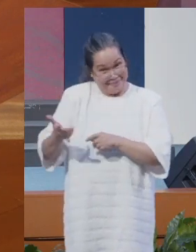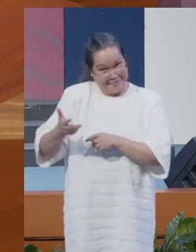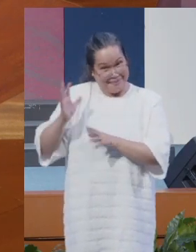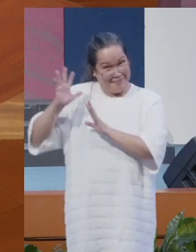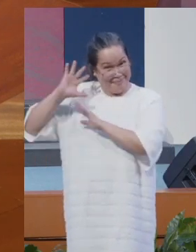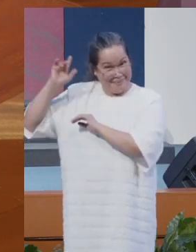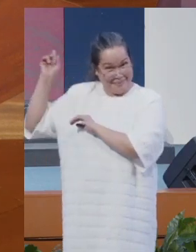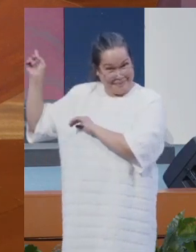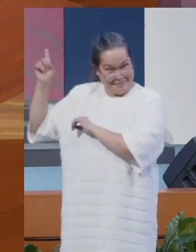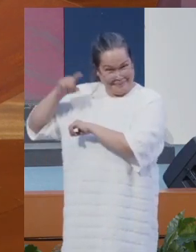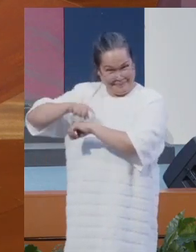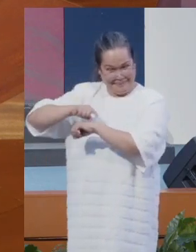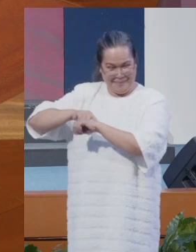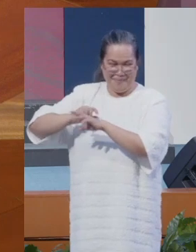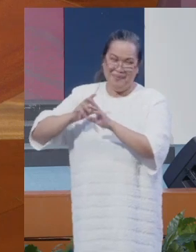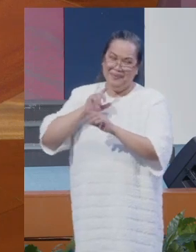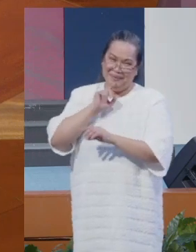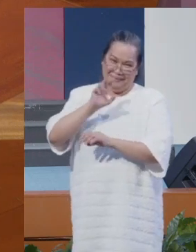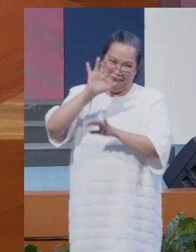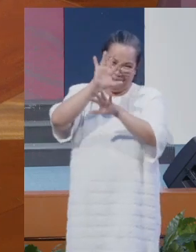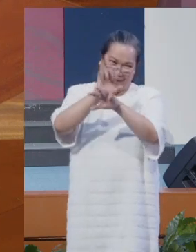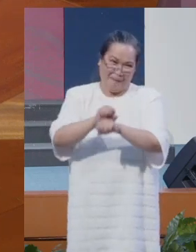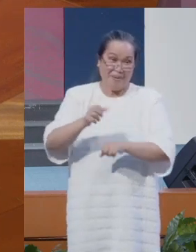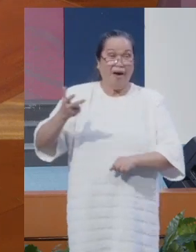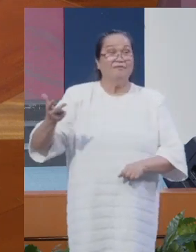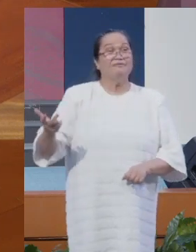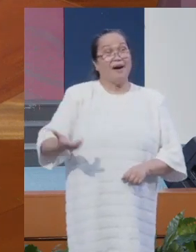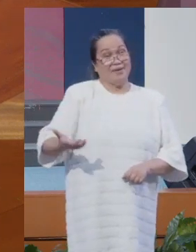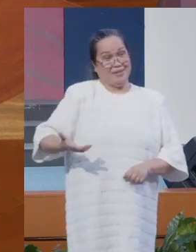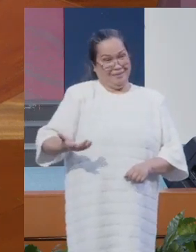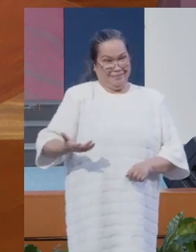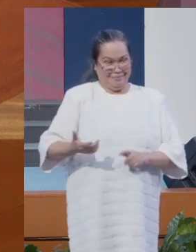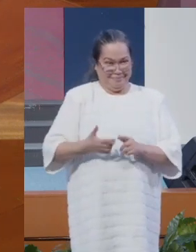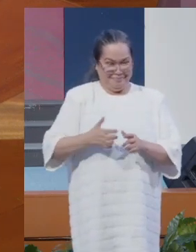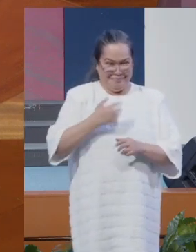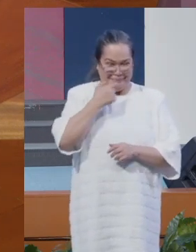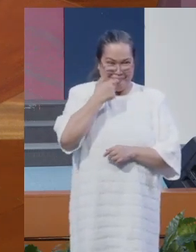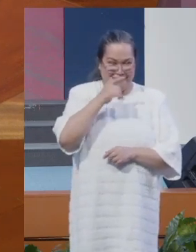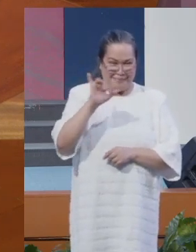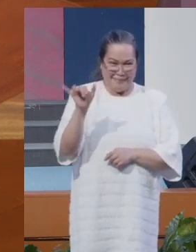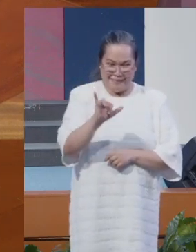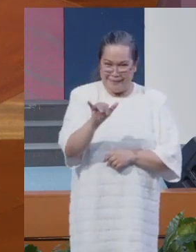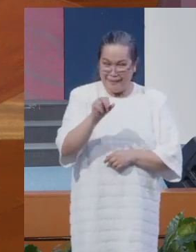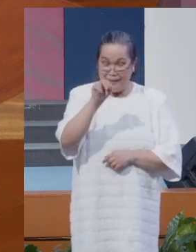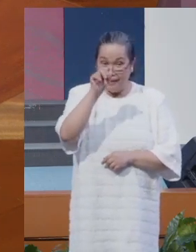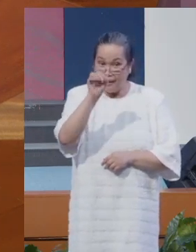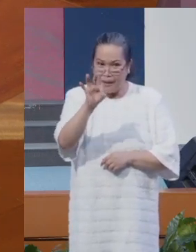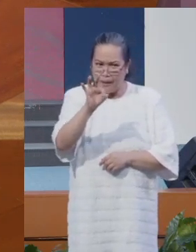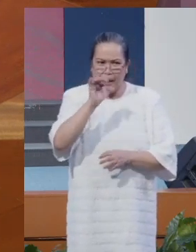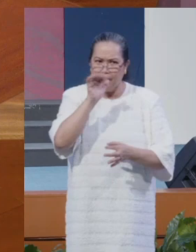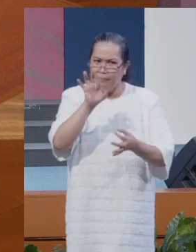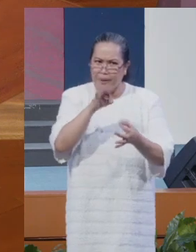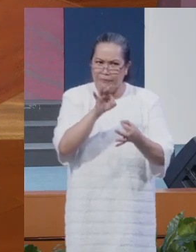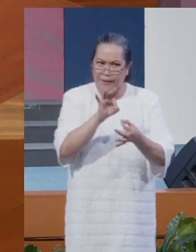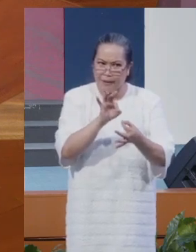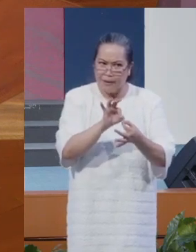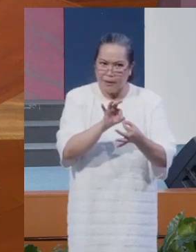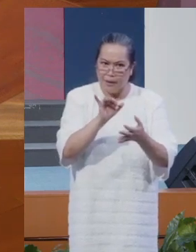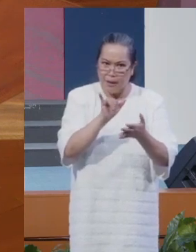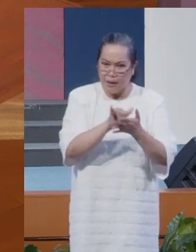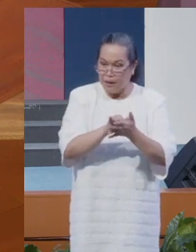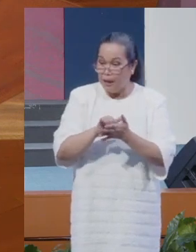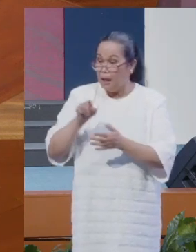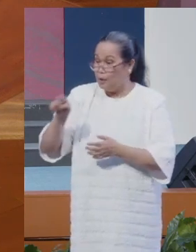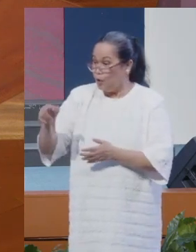No? Uso din yon. Ang sinasabi ni Pastor Larry doon, hindi angkop na magsira